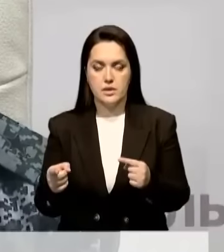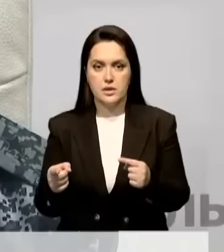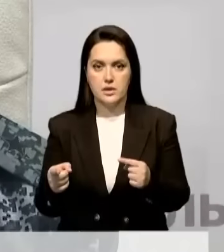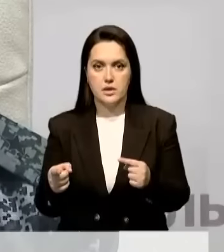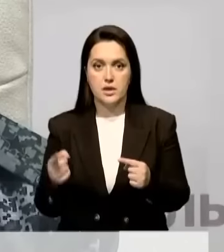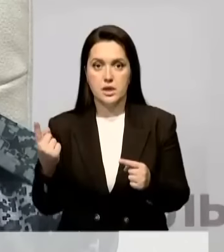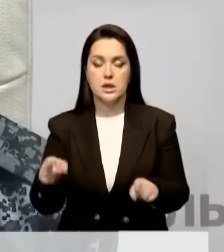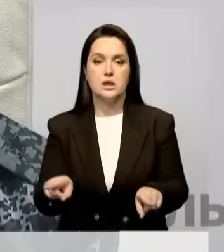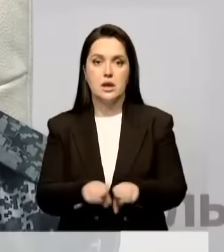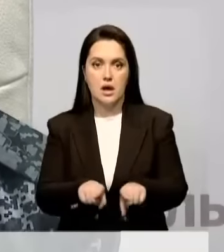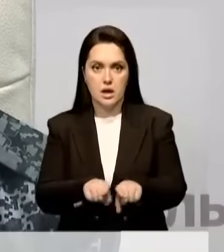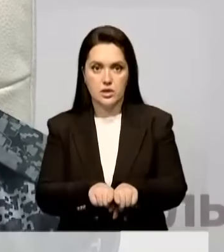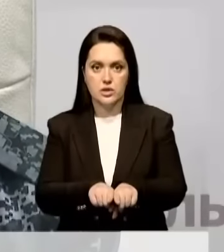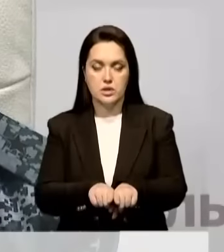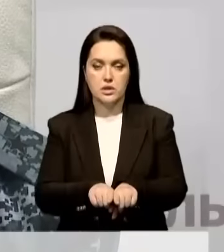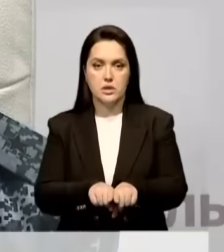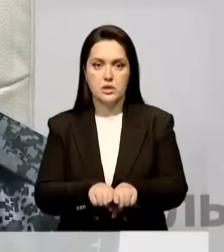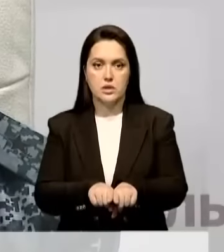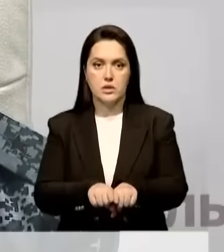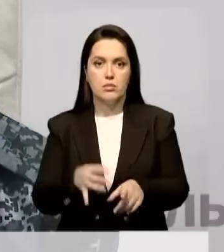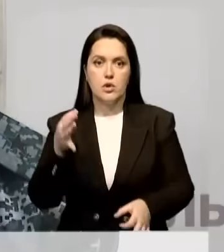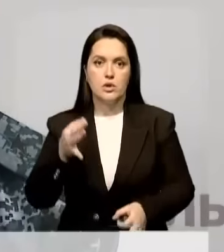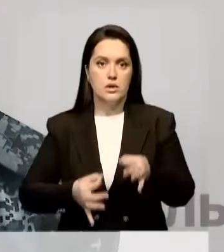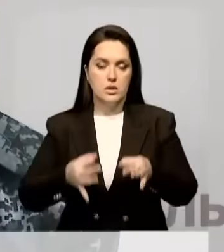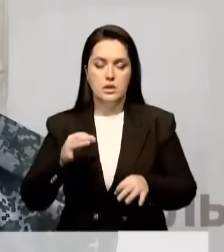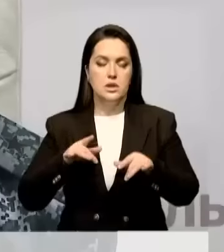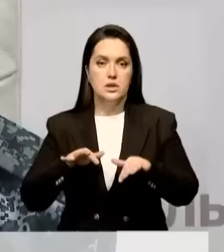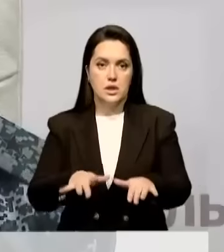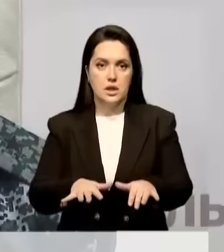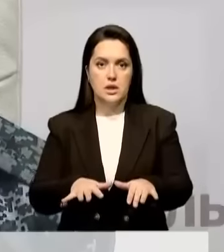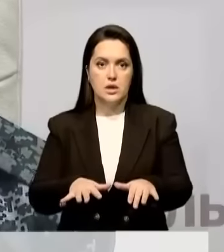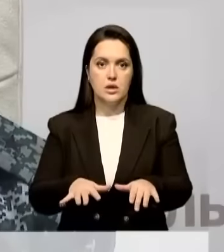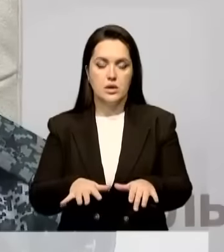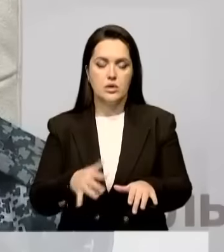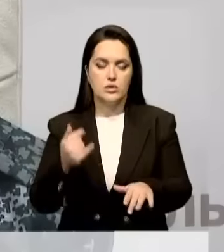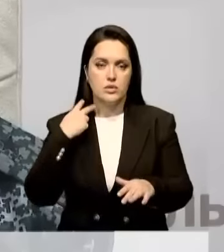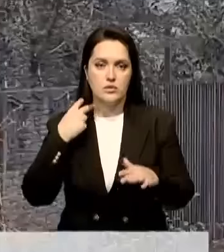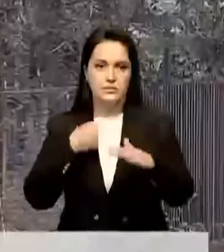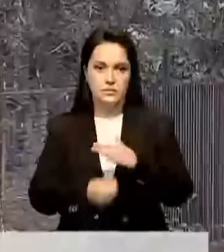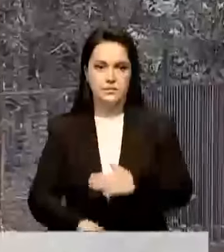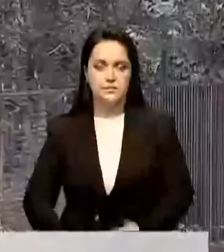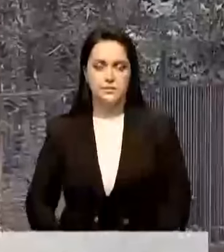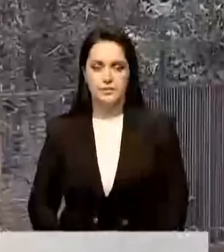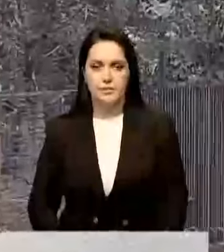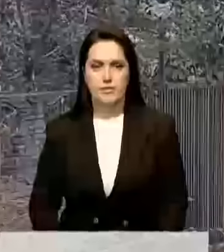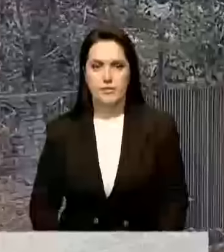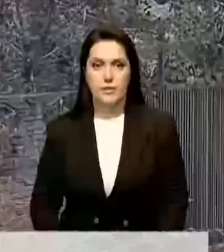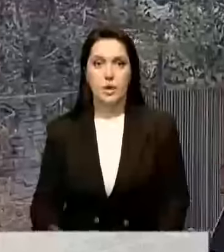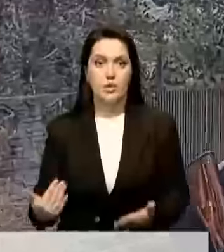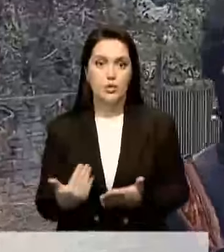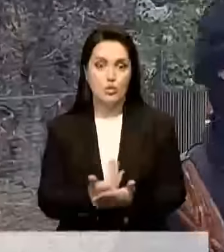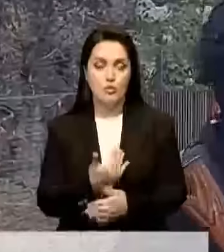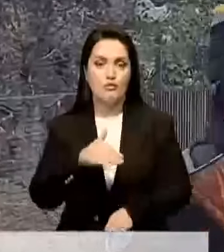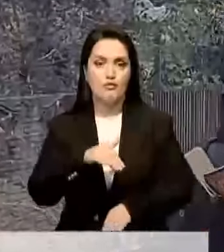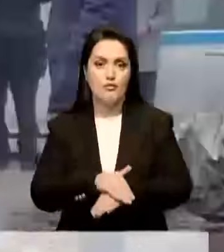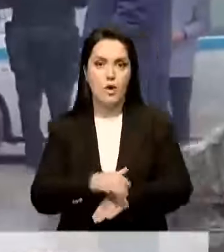Их также мы возбудили в рамках этого уголовного дела, и сейчас они находятся под следствием. Стали известны новые факты по